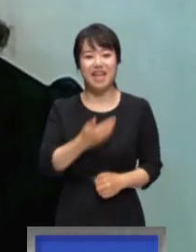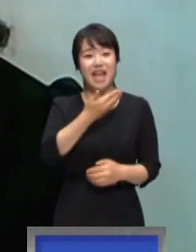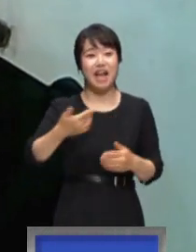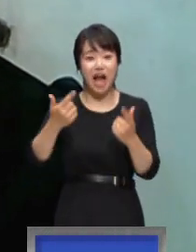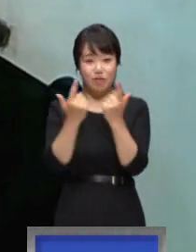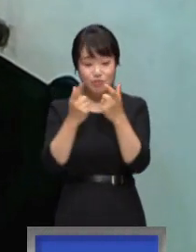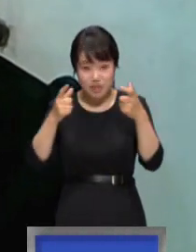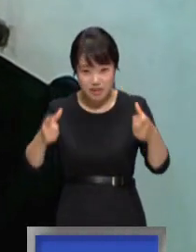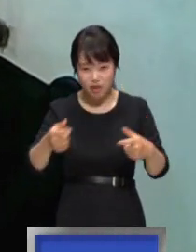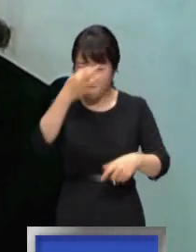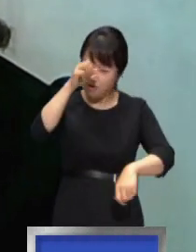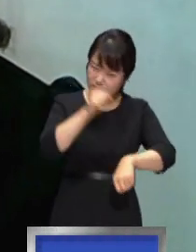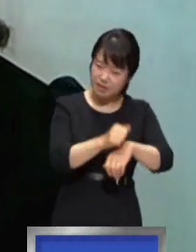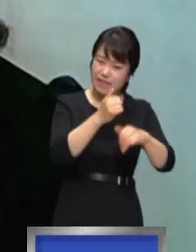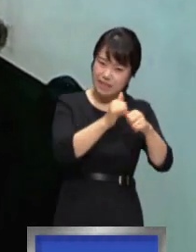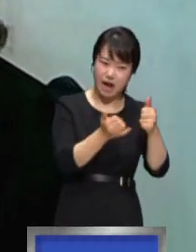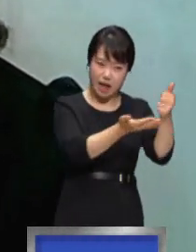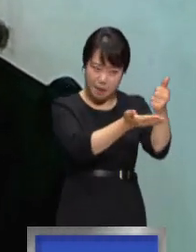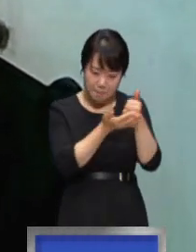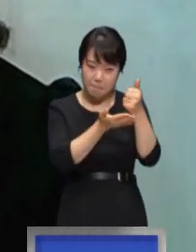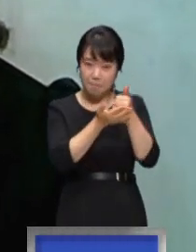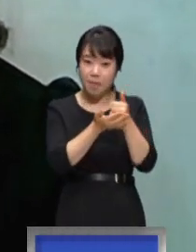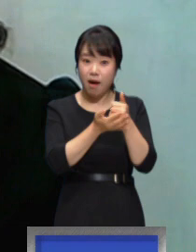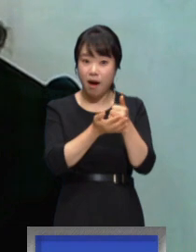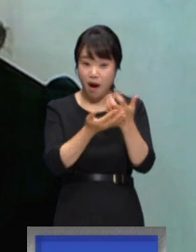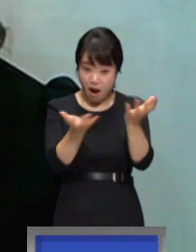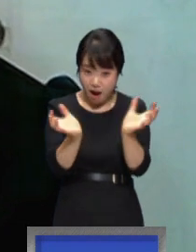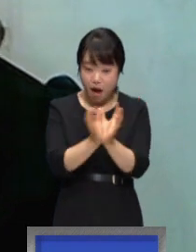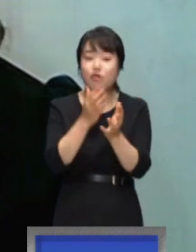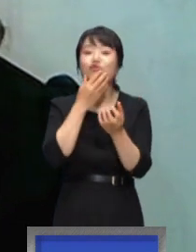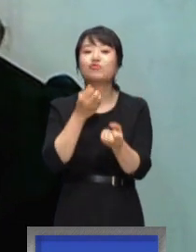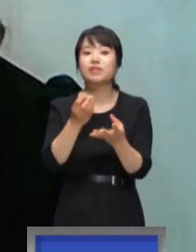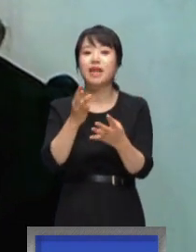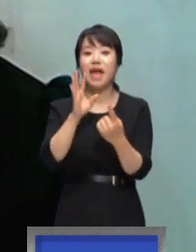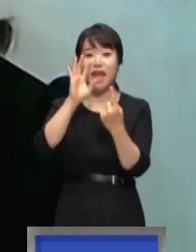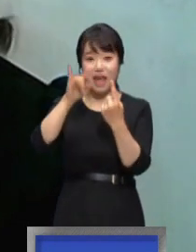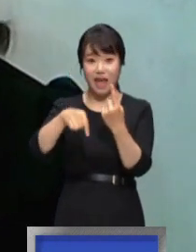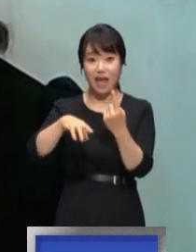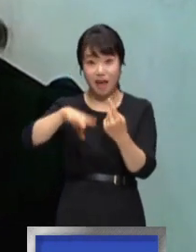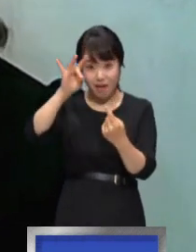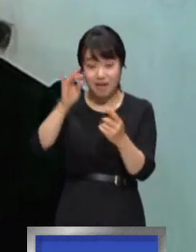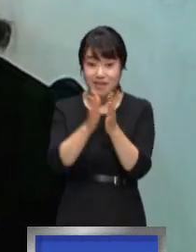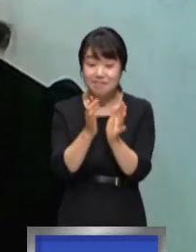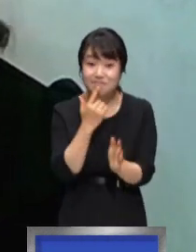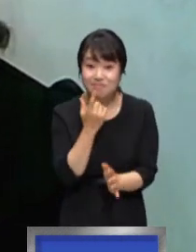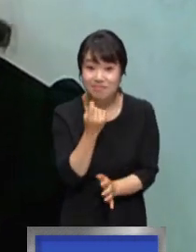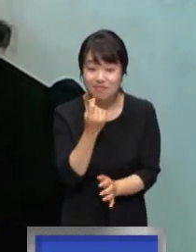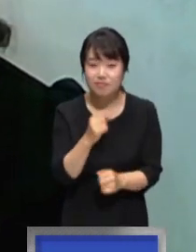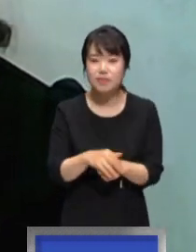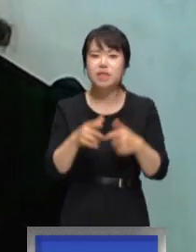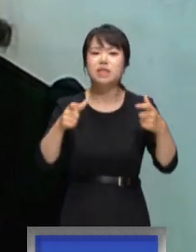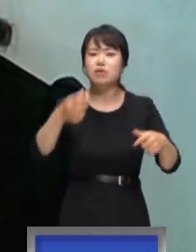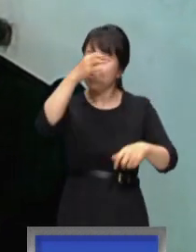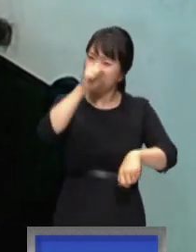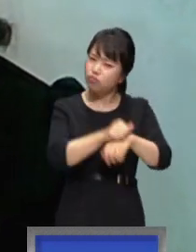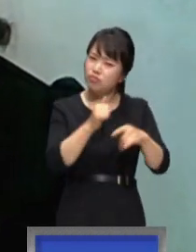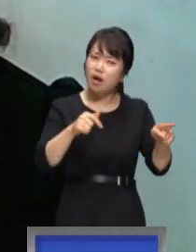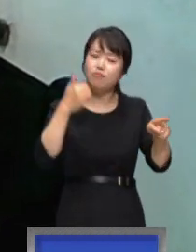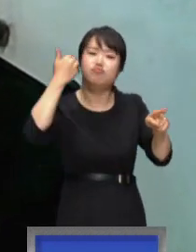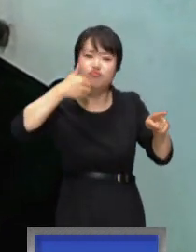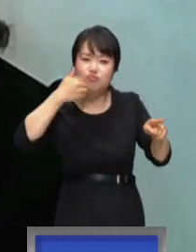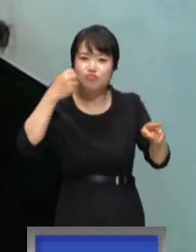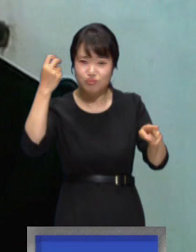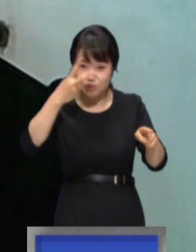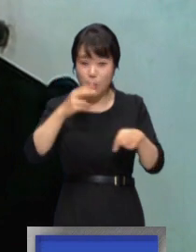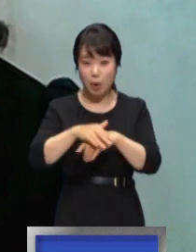지역의 전문가들이 중심이 되어 만든 축제가 올해 제일 먼저 기획된 것 같은데요. 먼저 지역 전문가는 어떤 분이고 또